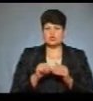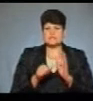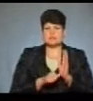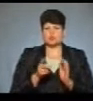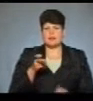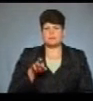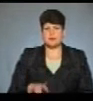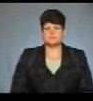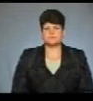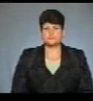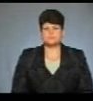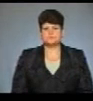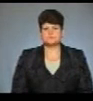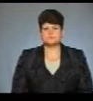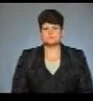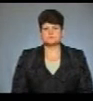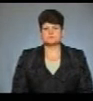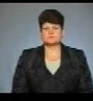липня.